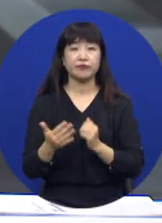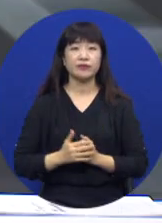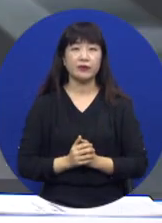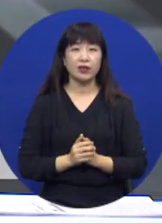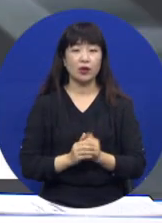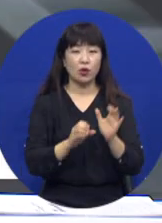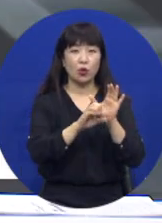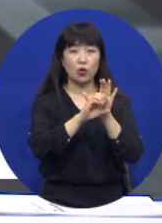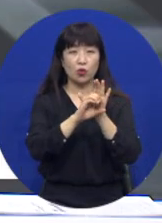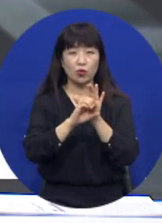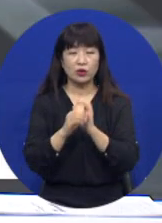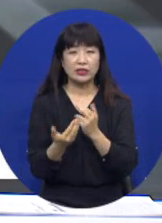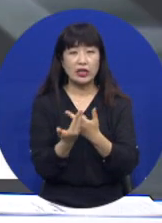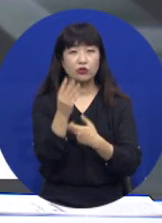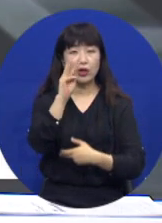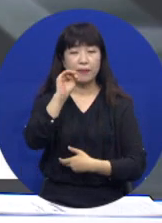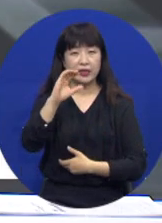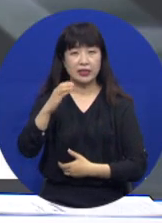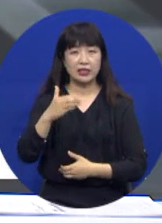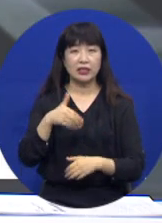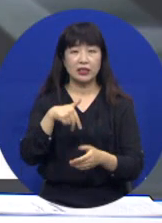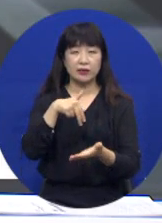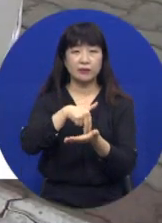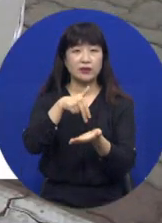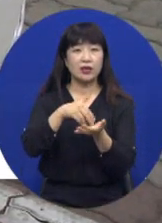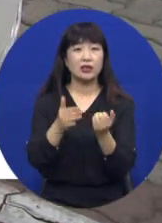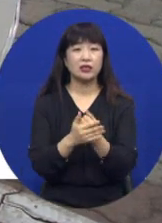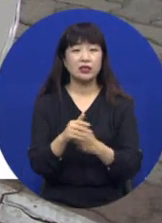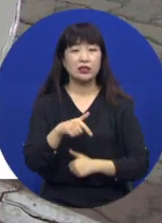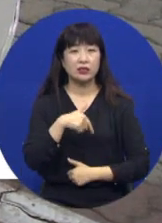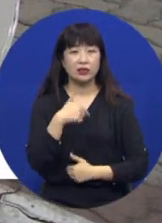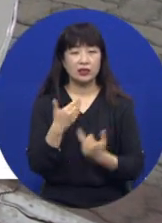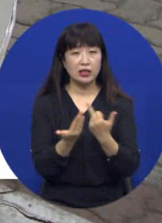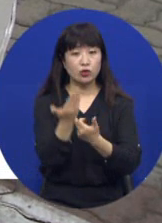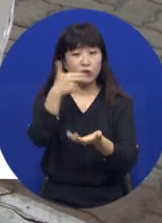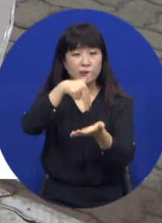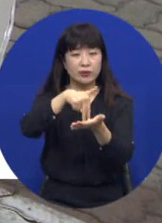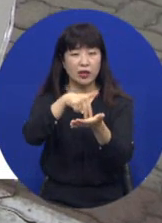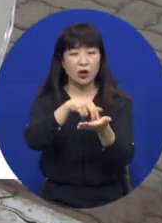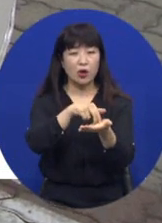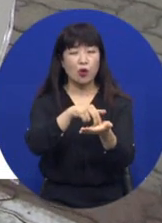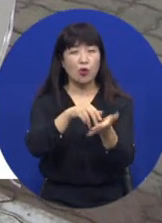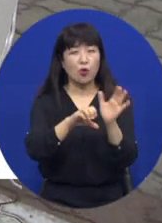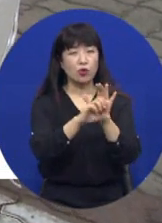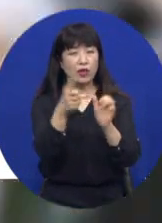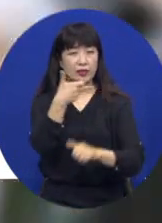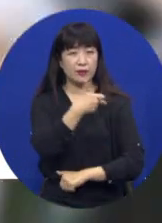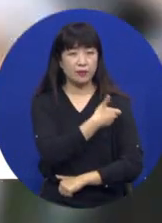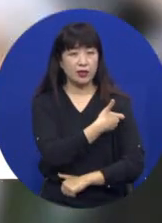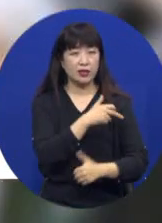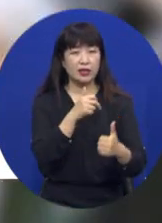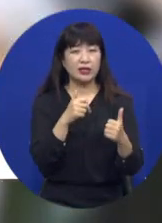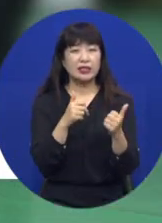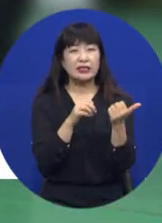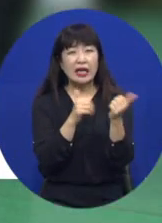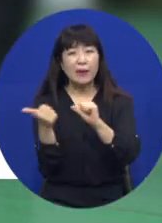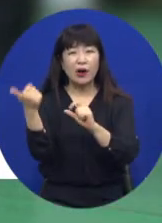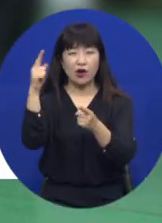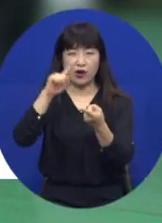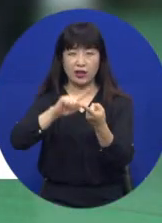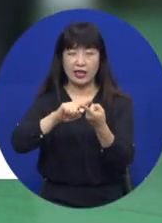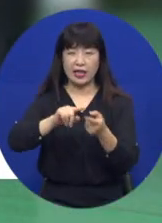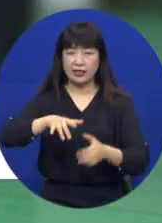그럼 결국 제주 mbc 가 c 를 이날 저녁 제주에서도 코로나 1구 백신접종 자가 사망했다는 사실을